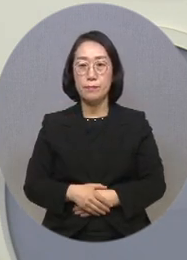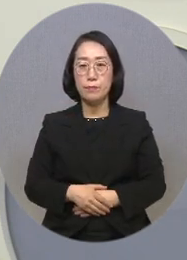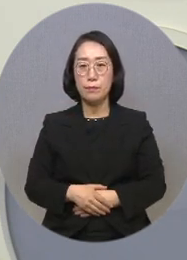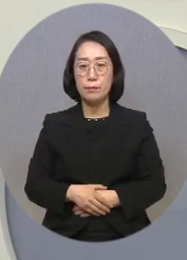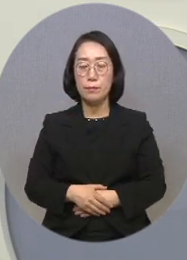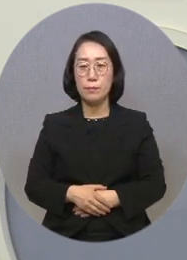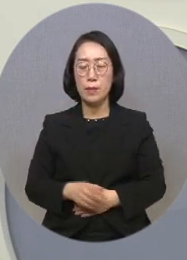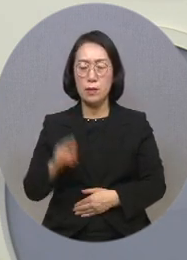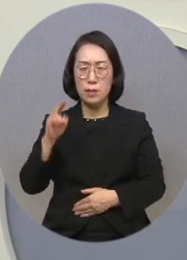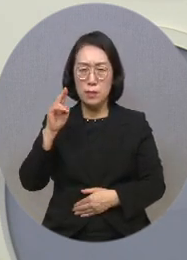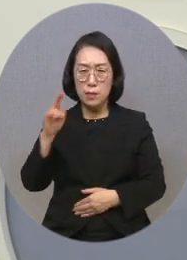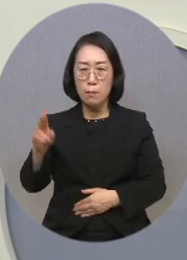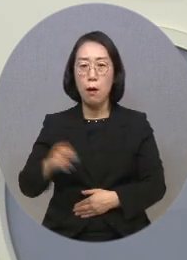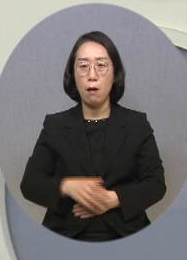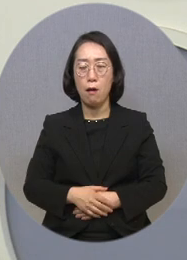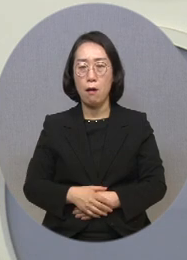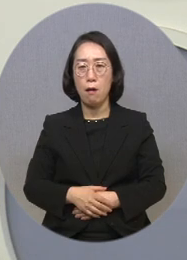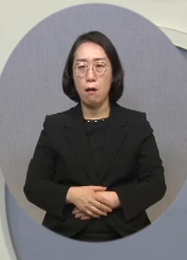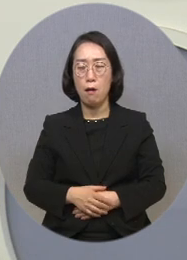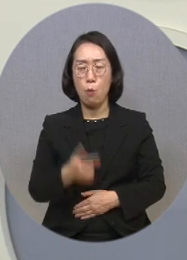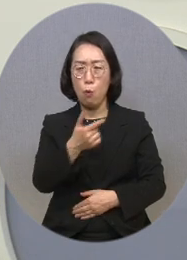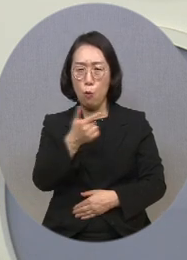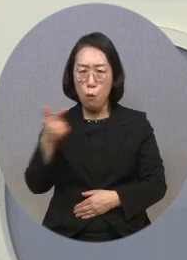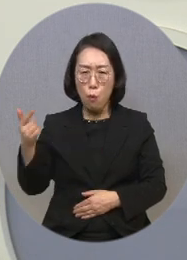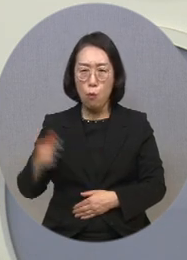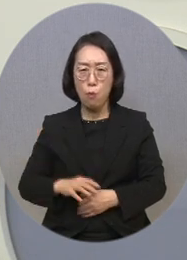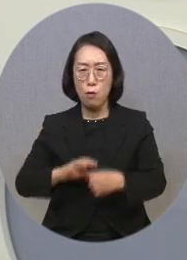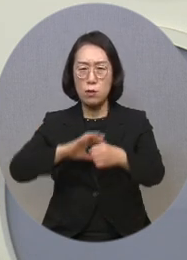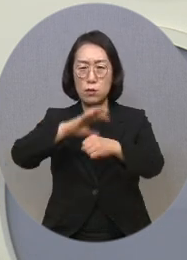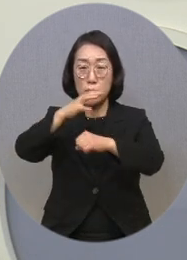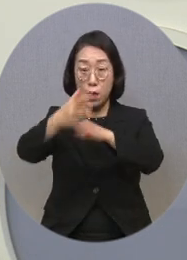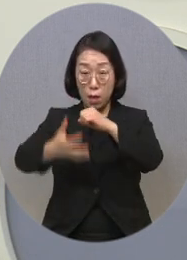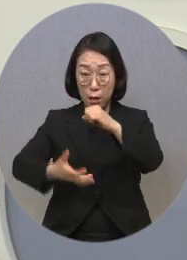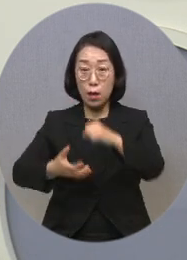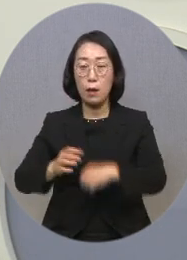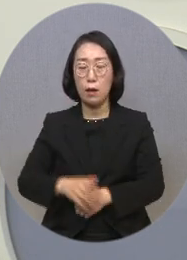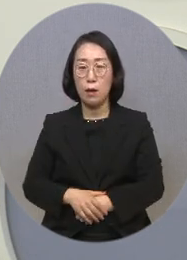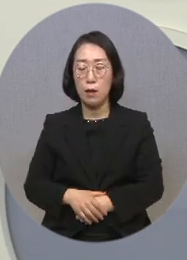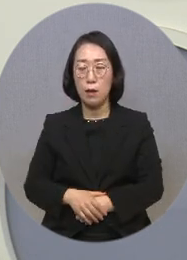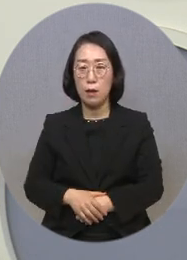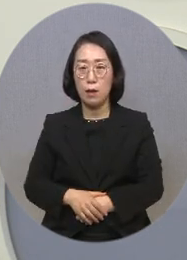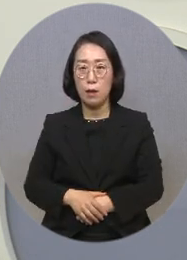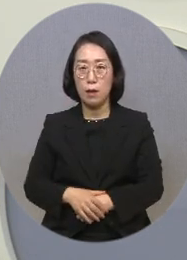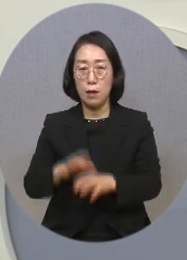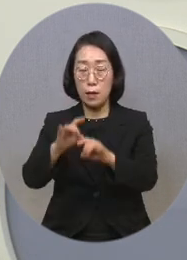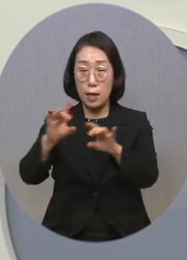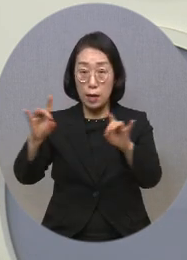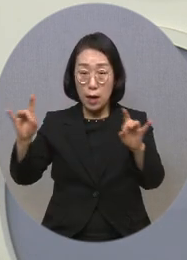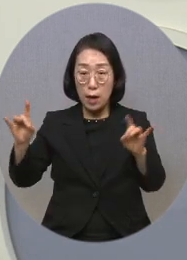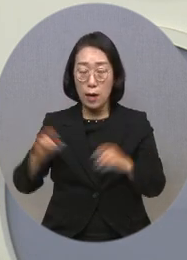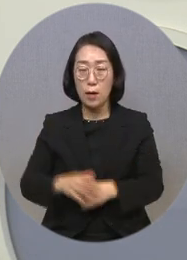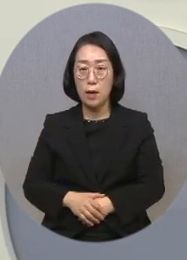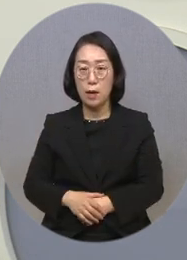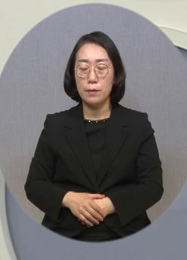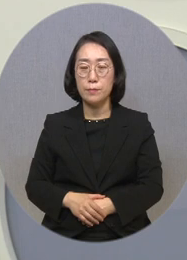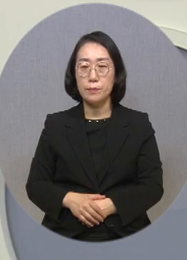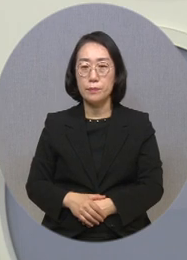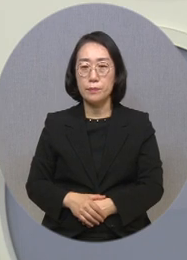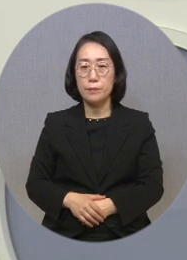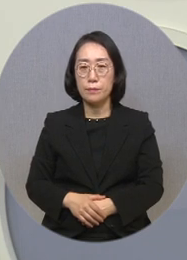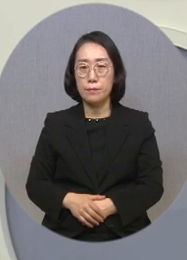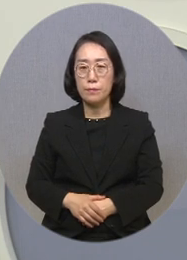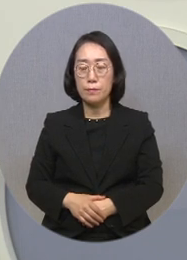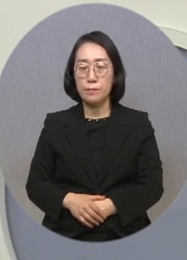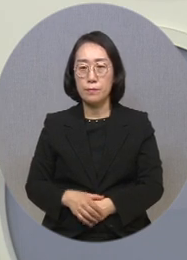굉장히 심하다. 작년에는 이제 이렇게 세계가 그 나라의 국운상, 그 나라의 어떤 기운상,